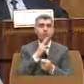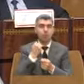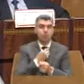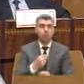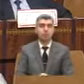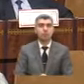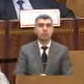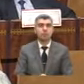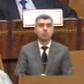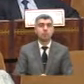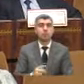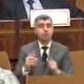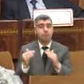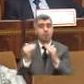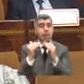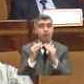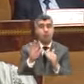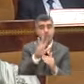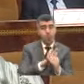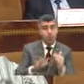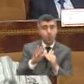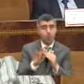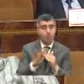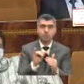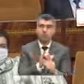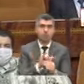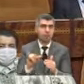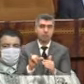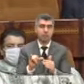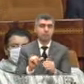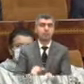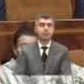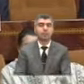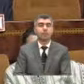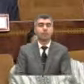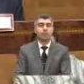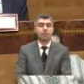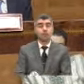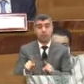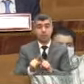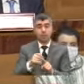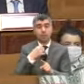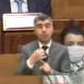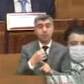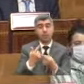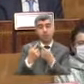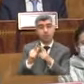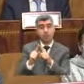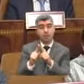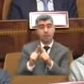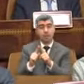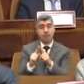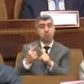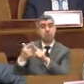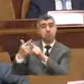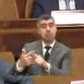تيكون نقاش وما متفقينش كلنا، لان الا جيتوا تتبعوني انا الخزينه ديال البلاد غادي نخرج عليها. يعني نقول